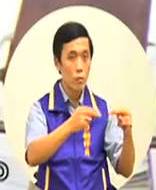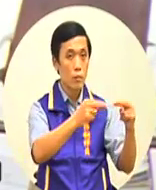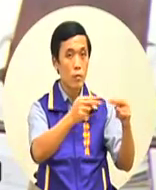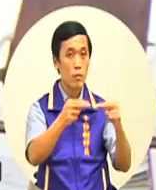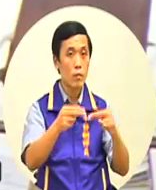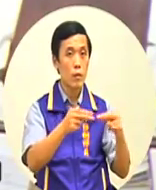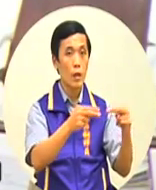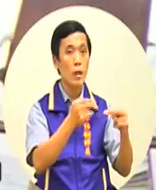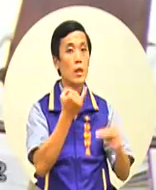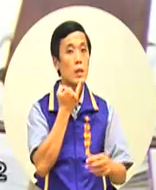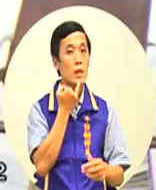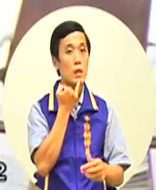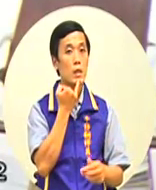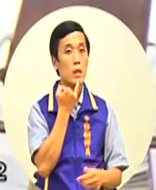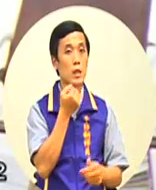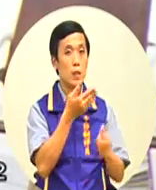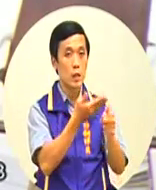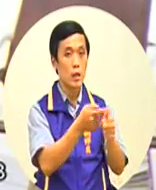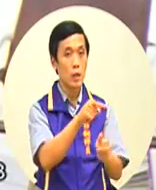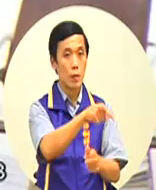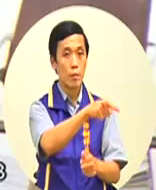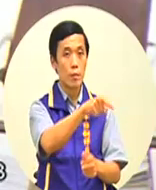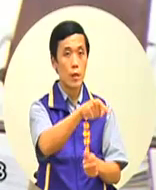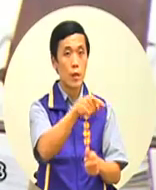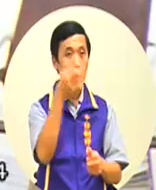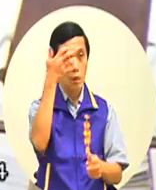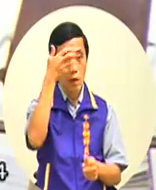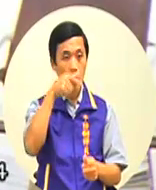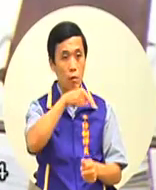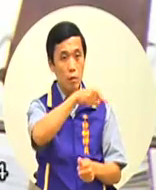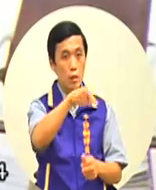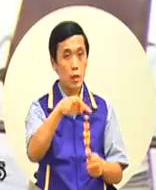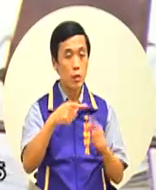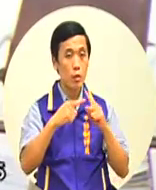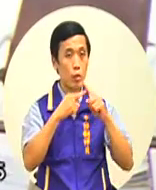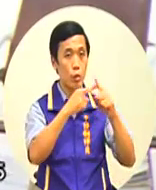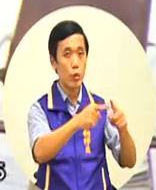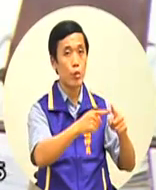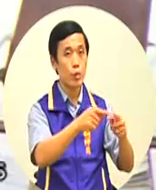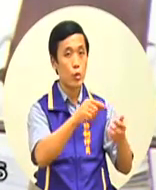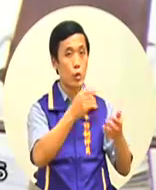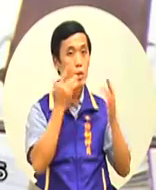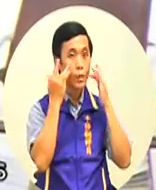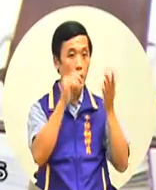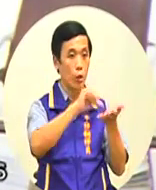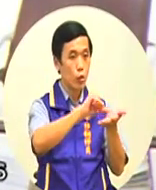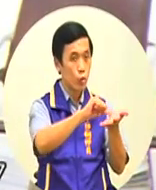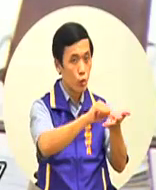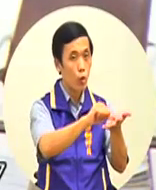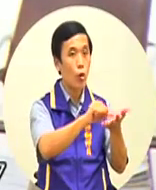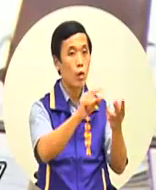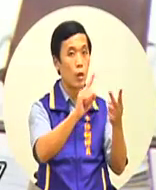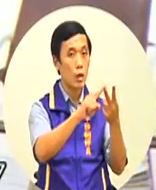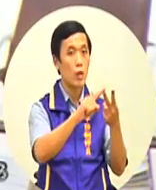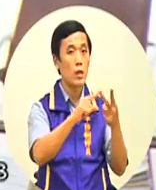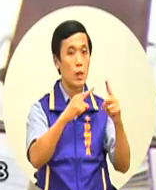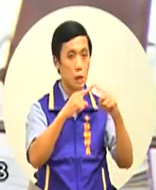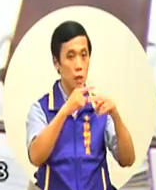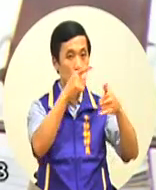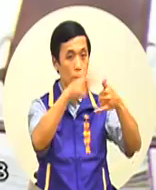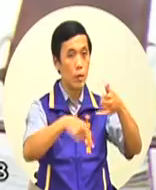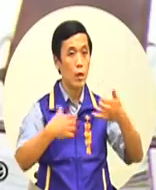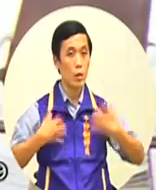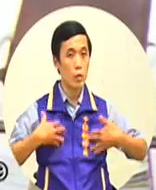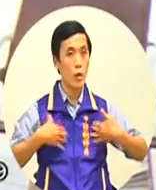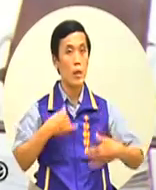哦，会当好伊伫家，吼。精彩，啊嘛，吼，大家会当底下足快乐的，啊，是不是咱的局